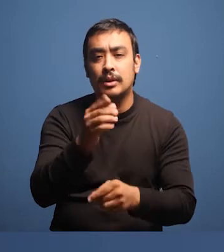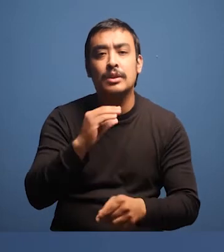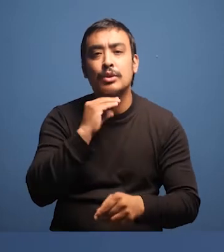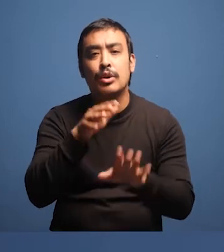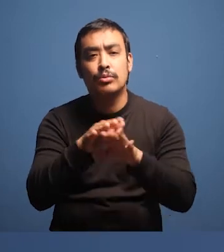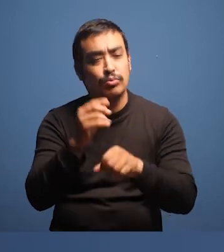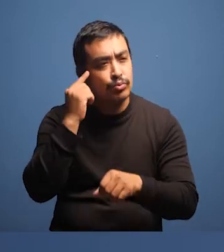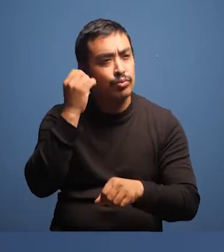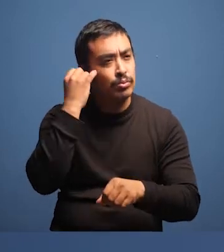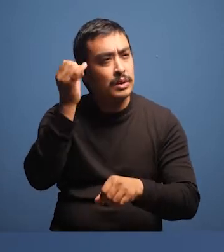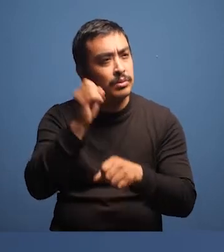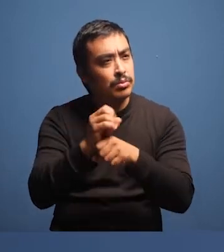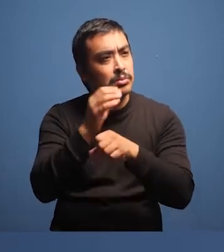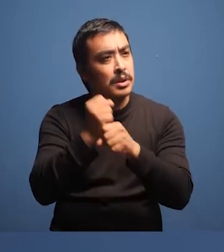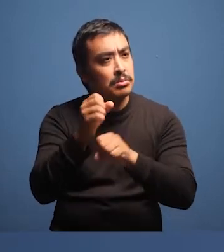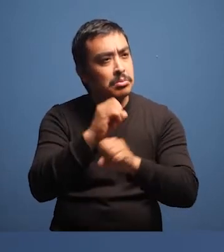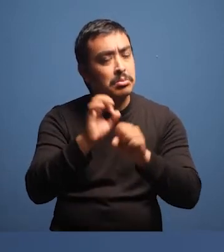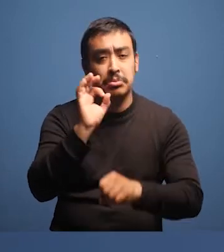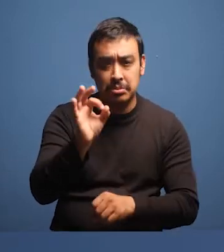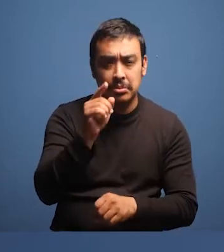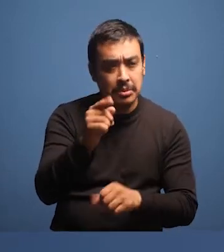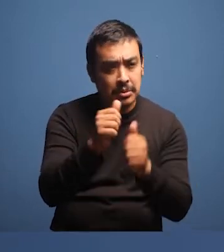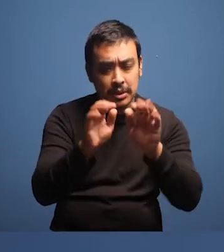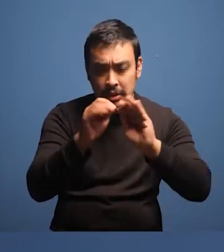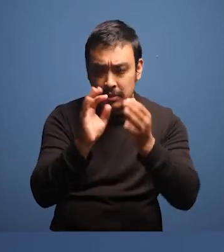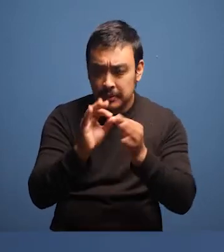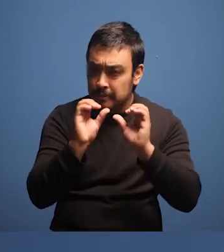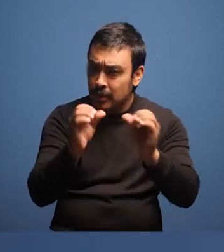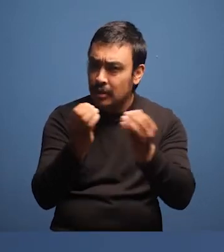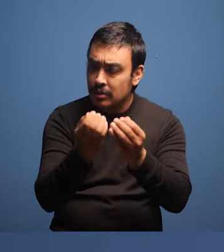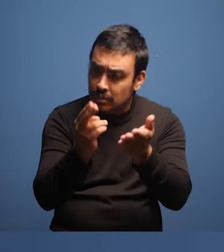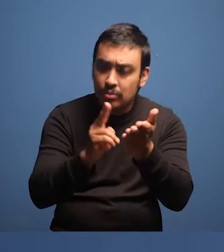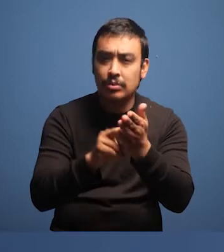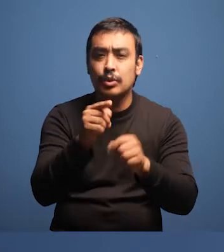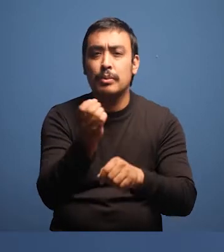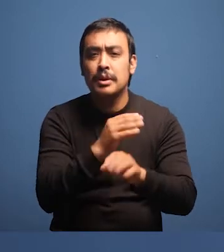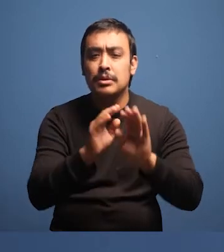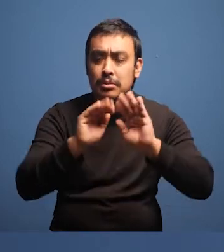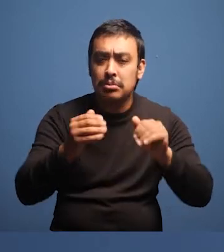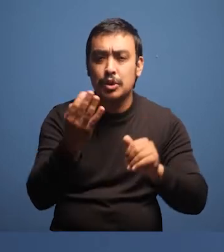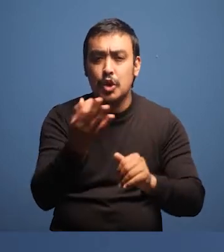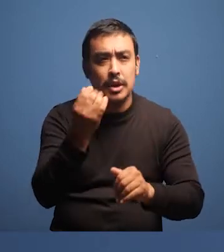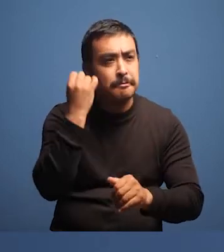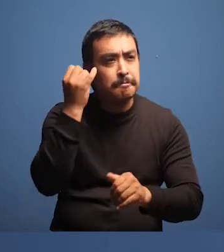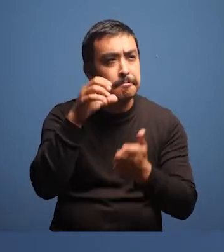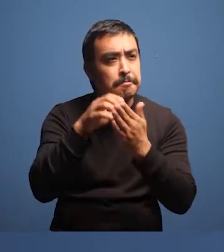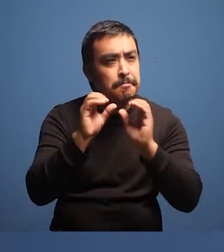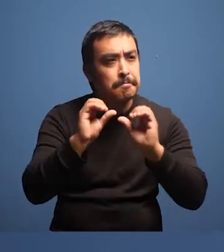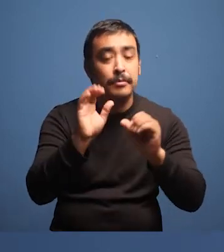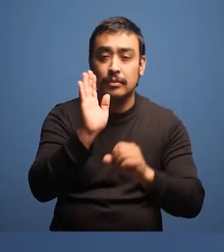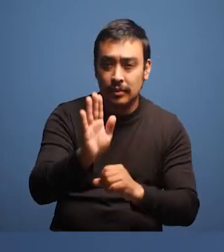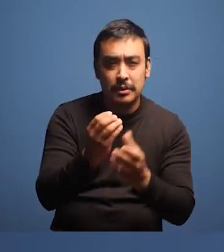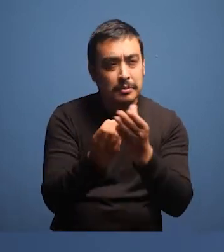हुन्छ, इनोभेटिभ हुन्छ नि त। सो उनीहरूले नै यही सोसियल मिडियाकै युज गरेर चाहिँ अझ त्योभन्दा पनि नयाँ नयाँ प्लेटफर्म आफैले क्रिएट गरिरहेको छ। अब